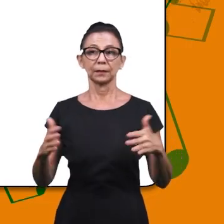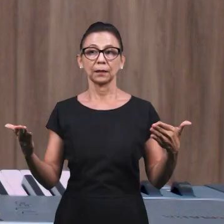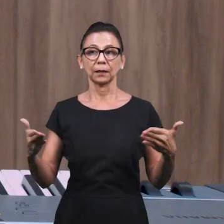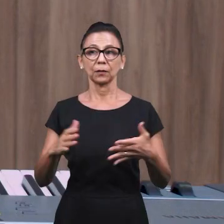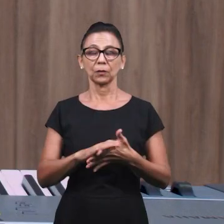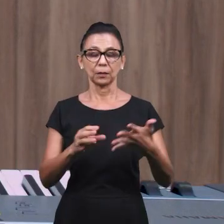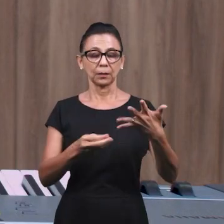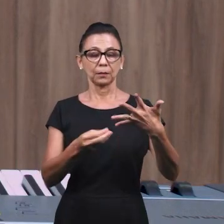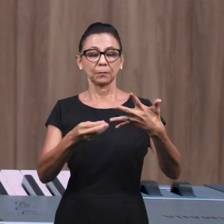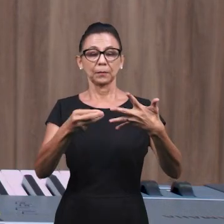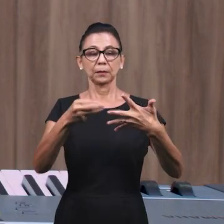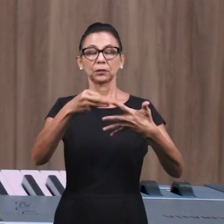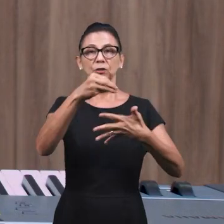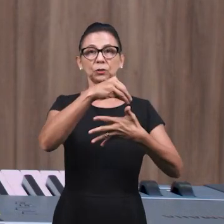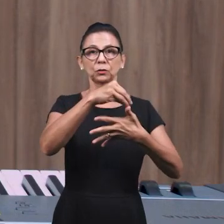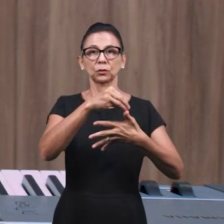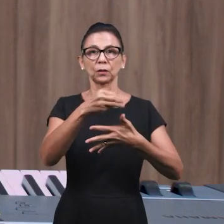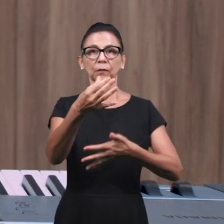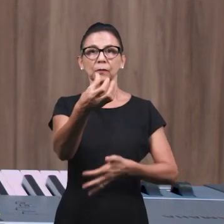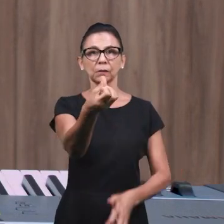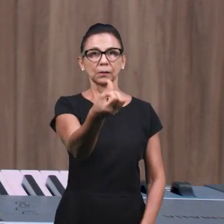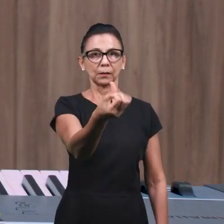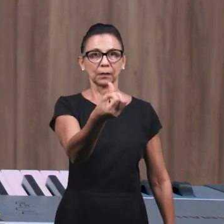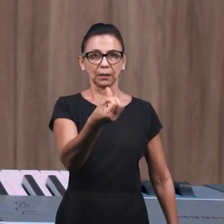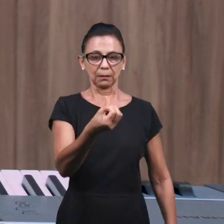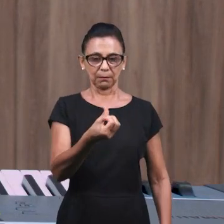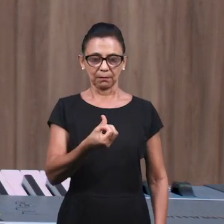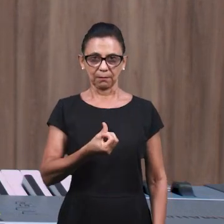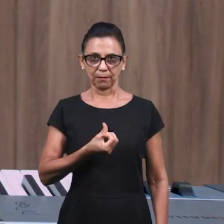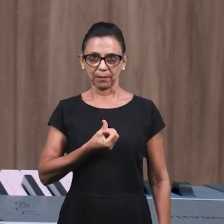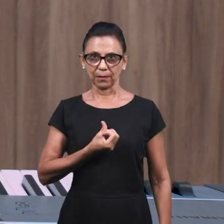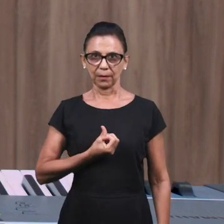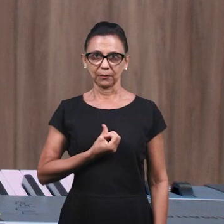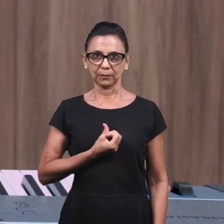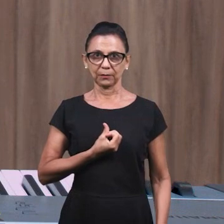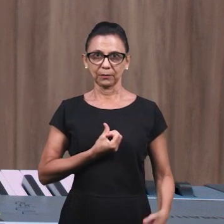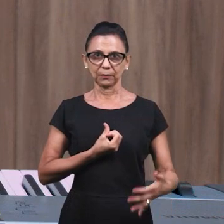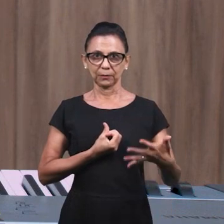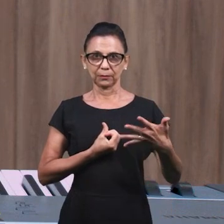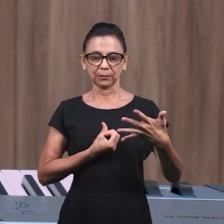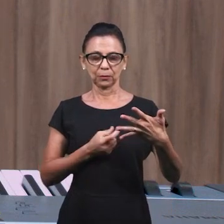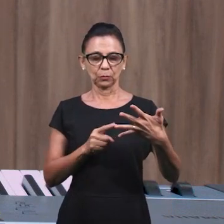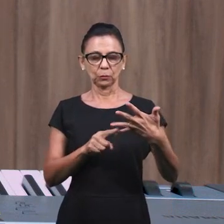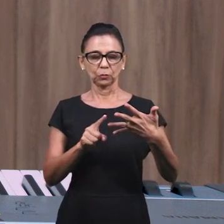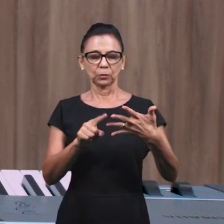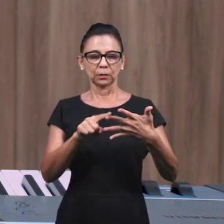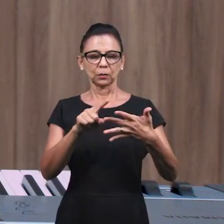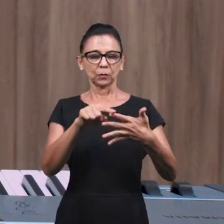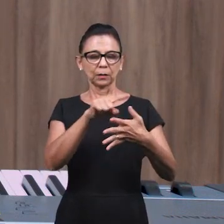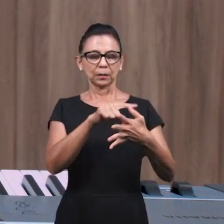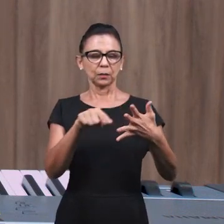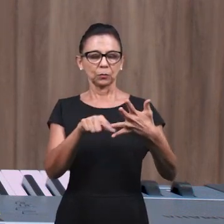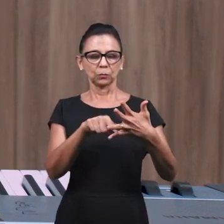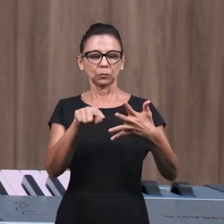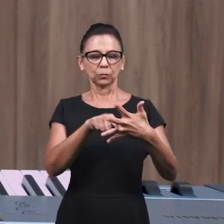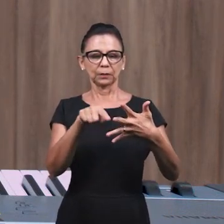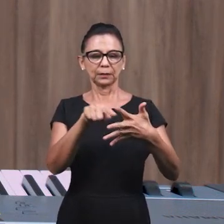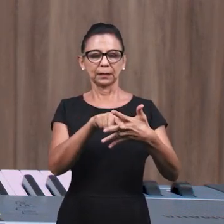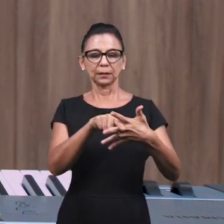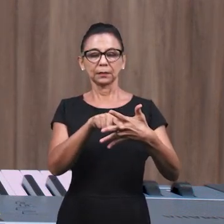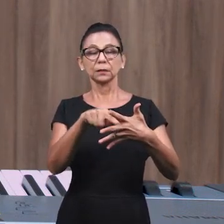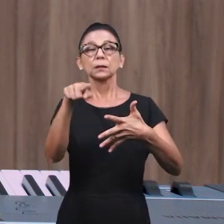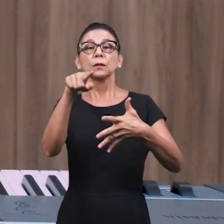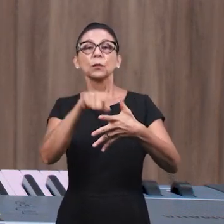Voici, j'ai ma partition, la clé de sol, les 5 lignes et 4 espaces. Et c'est dans la